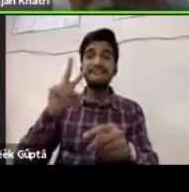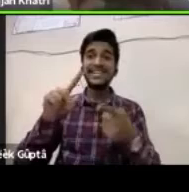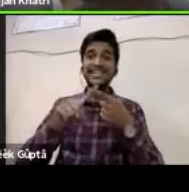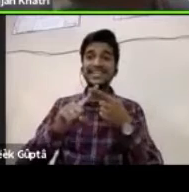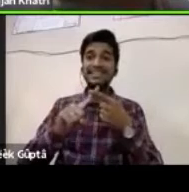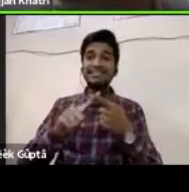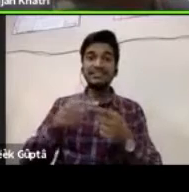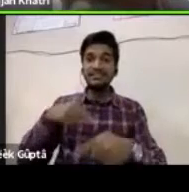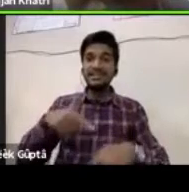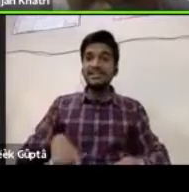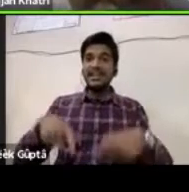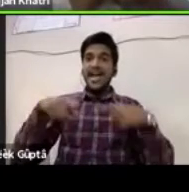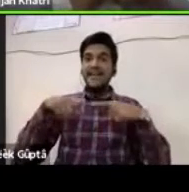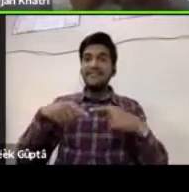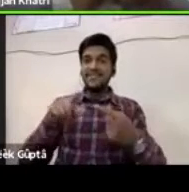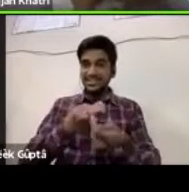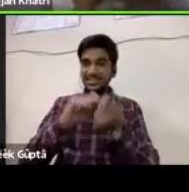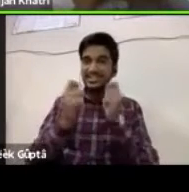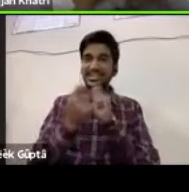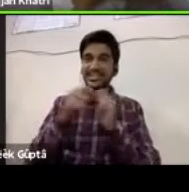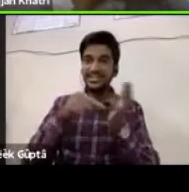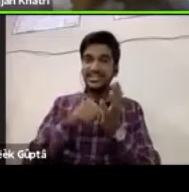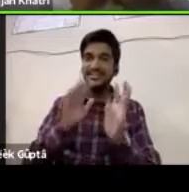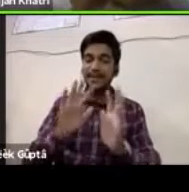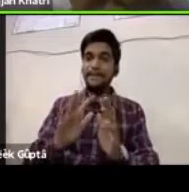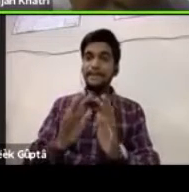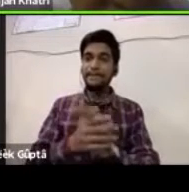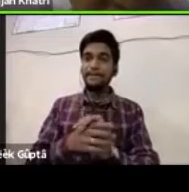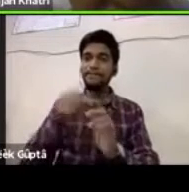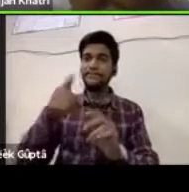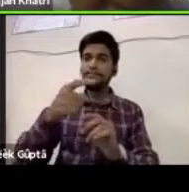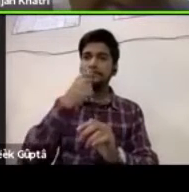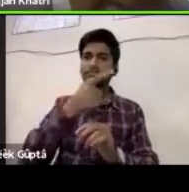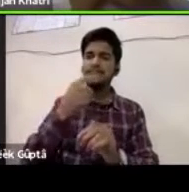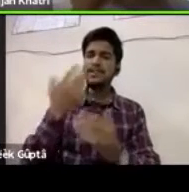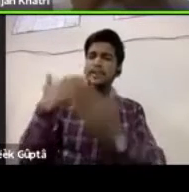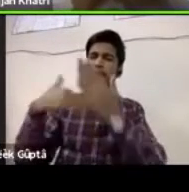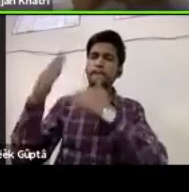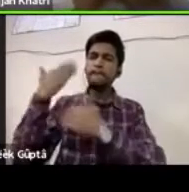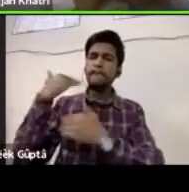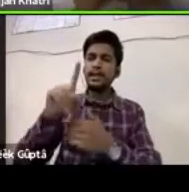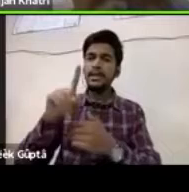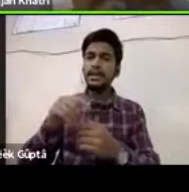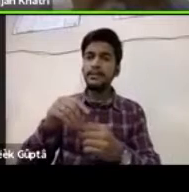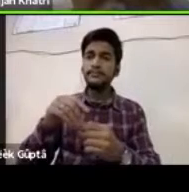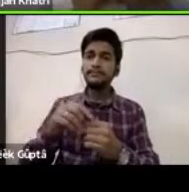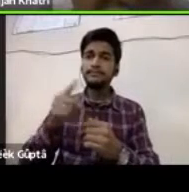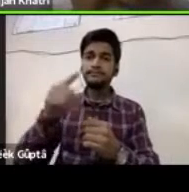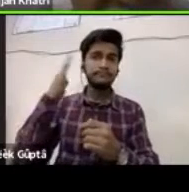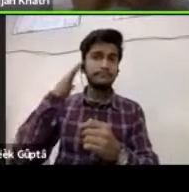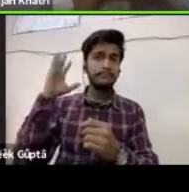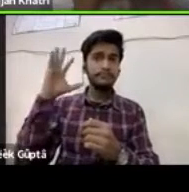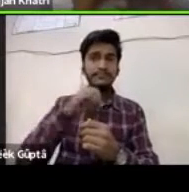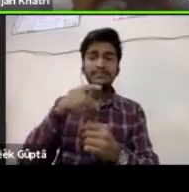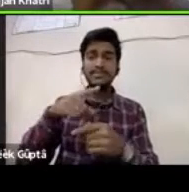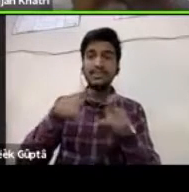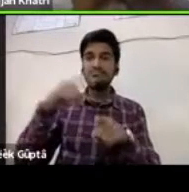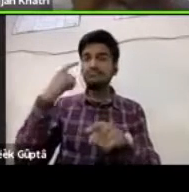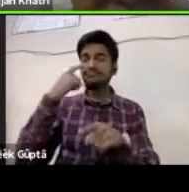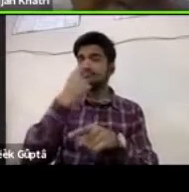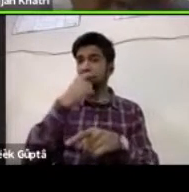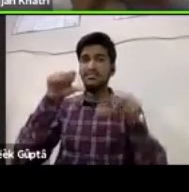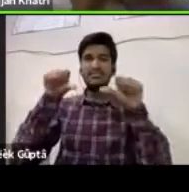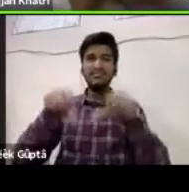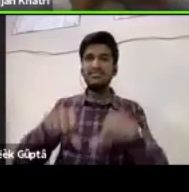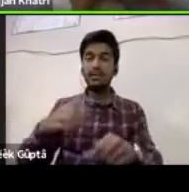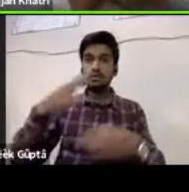और कुछ दिन पहले मैंने सुना था कि कोई बायोनिक आईज आ रही है जिससे कि जो नेत्रहीन लोग हैं वो देखना शुरू